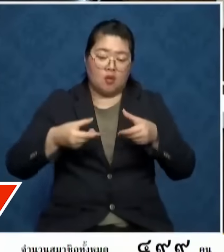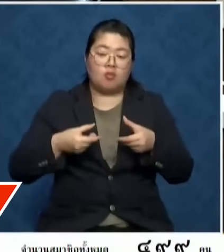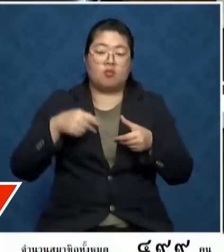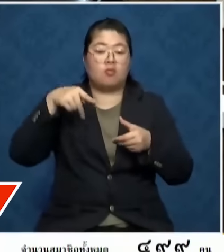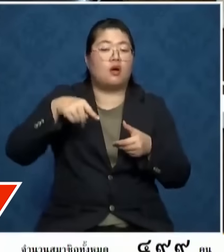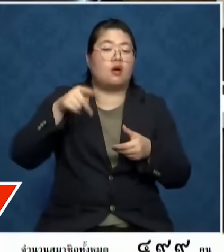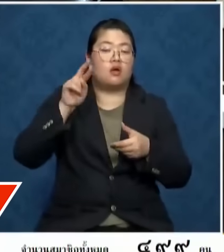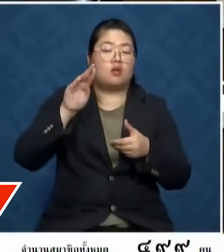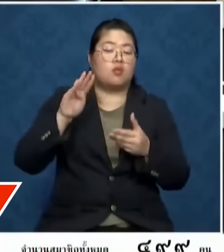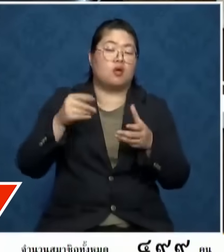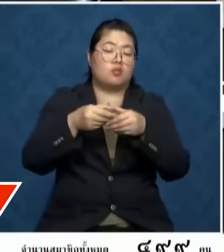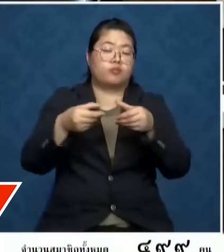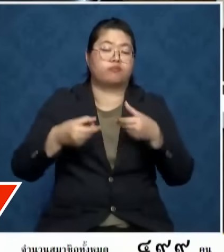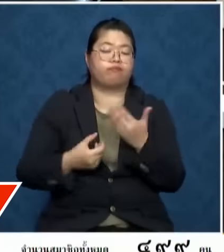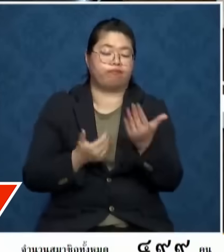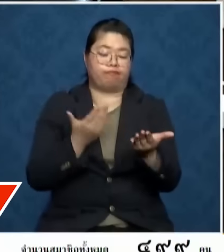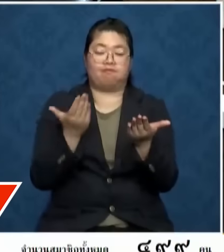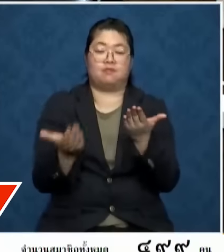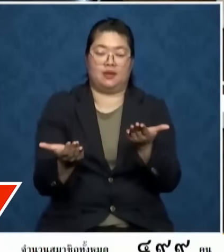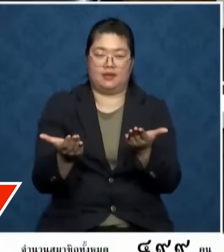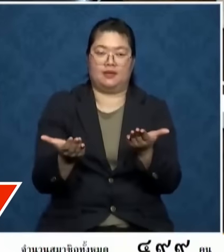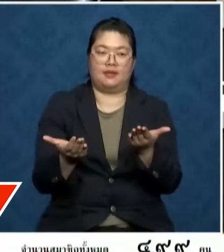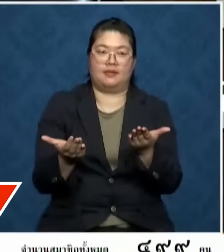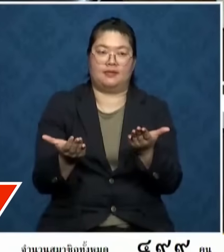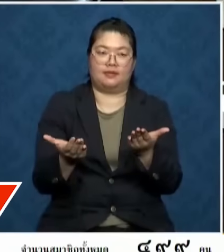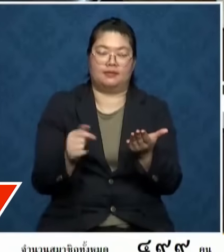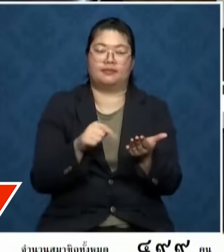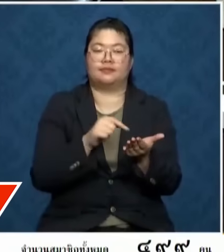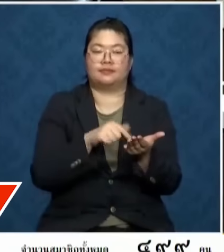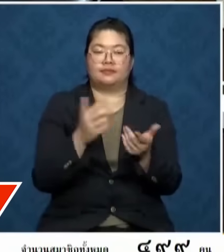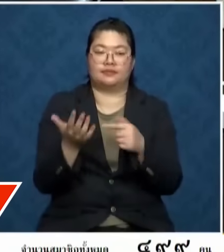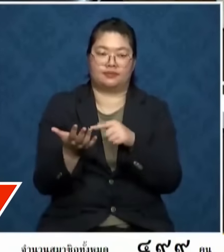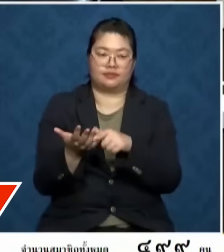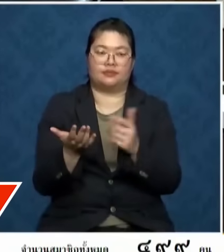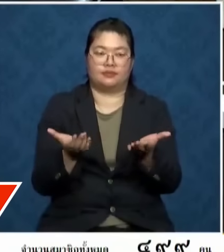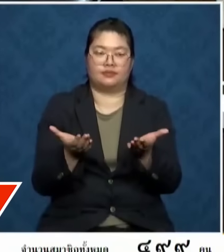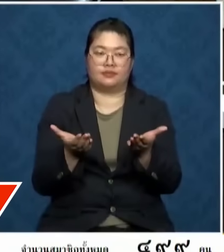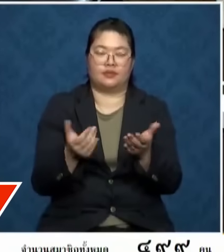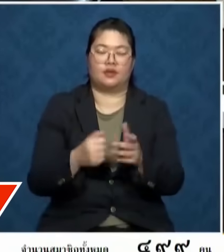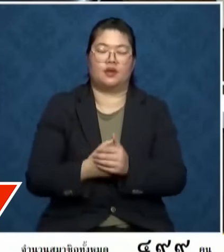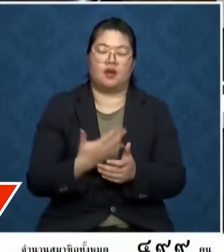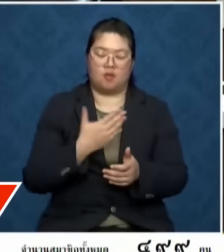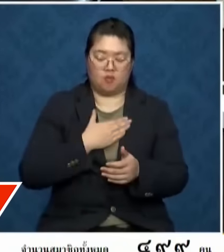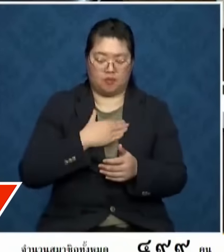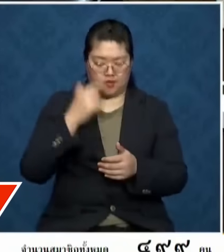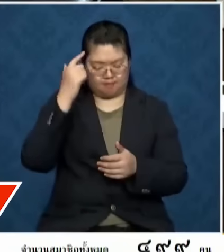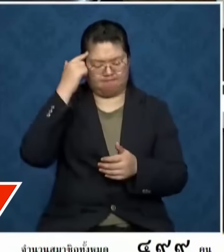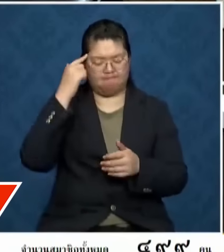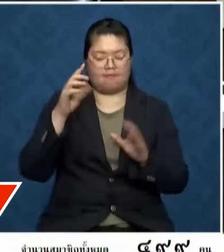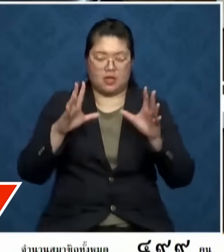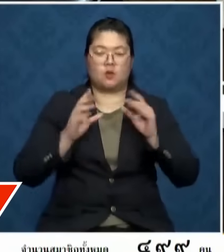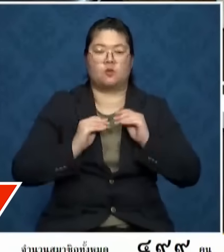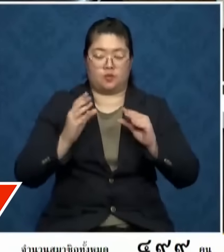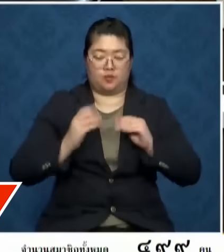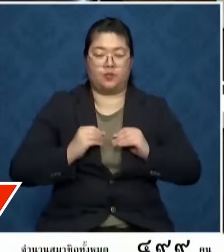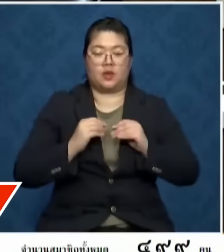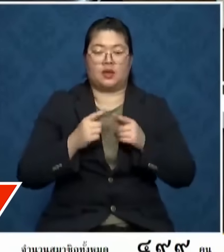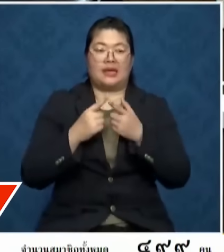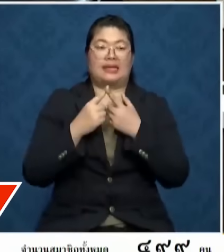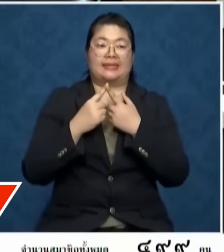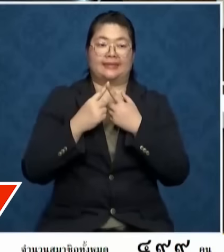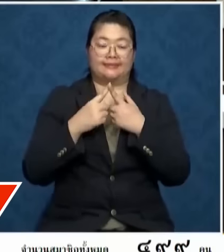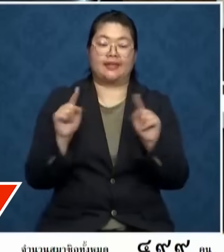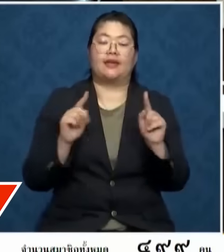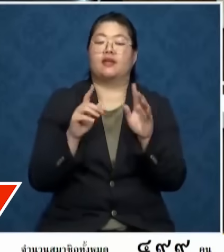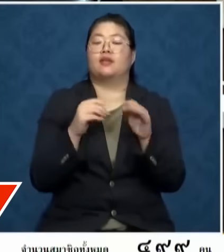ฉบับนี้นะครับทั้งของทางอาจารย์วิโรธแล้วก็ของรัฐบาลนี้ครับผมก็รับหลักการนะครับท่านประธานแต่ว่าในขั้น